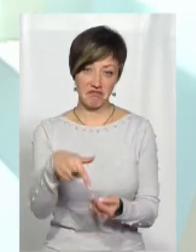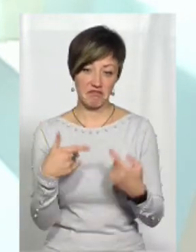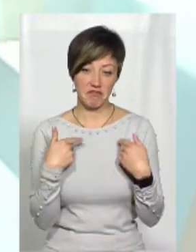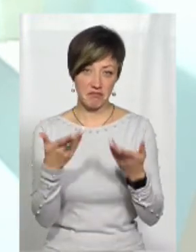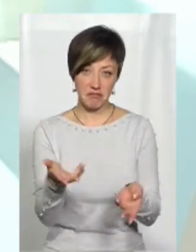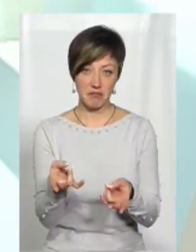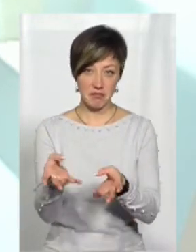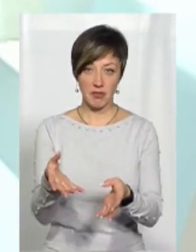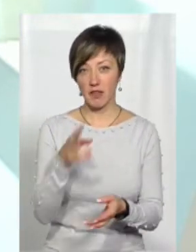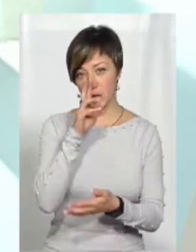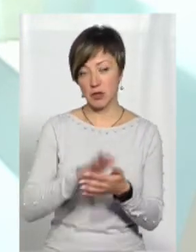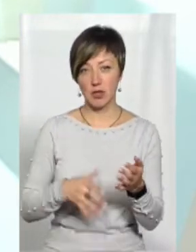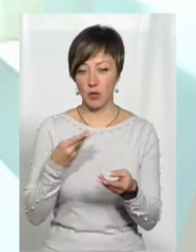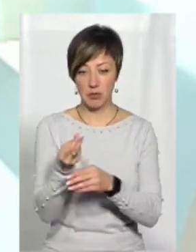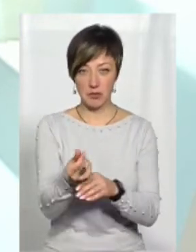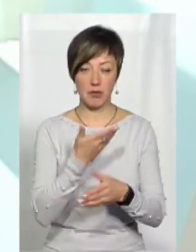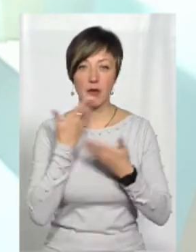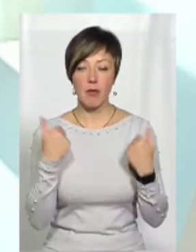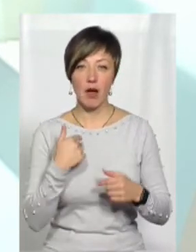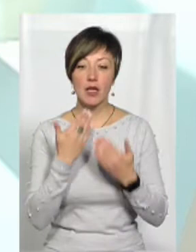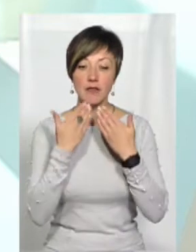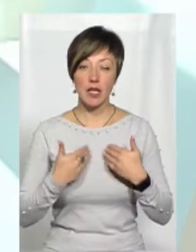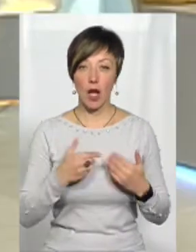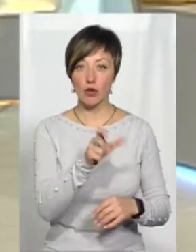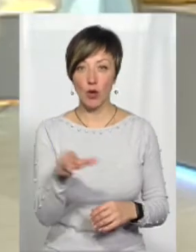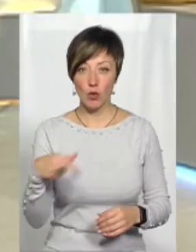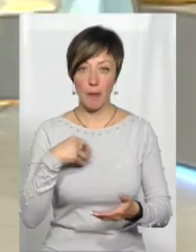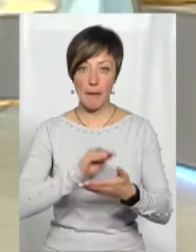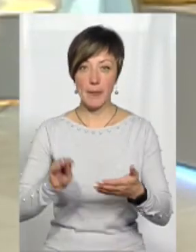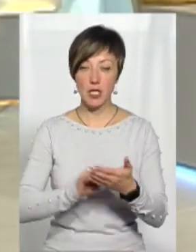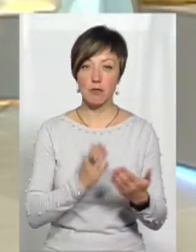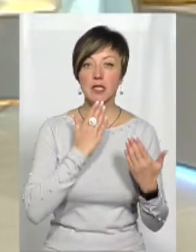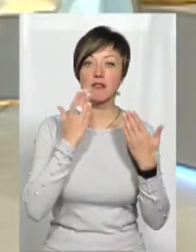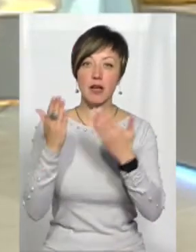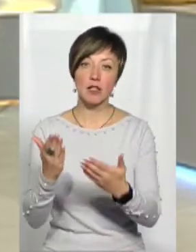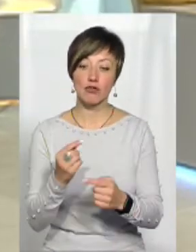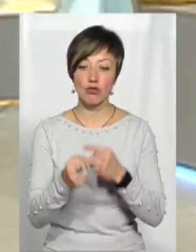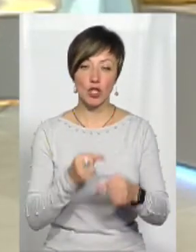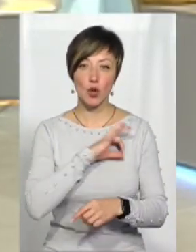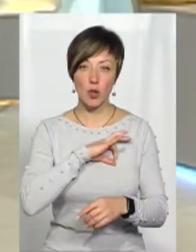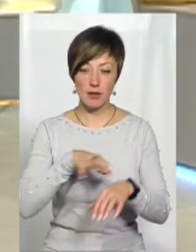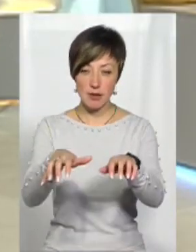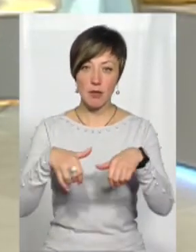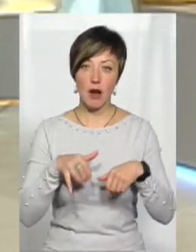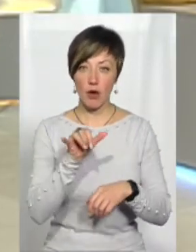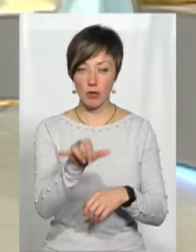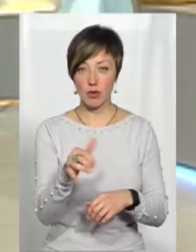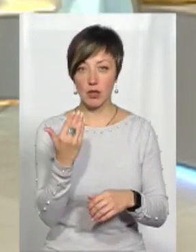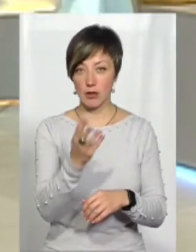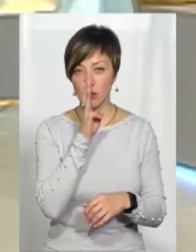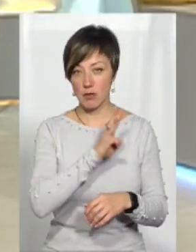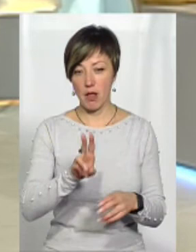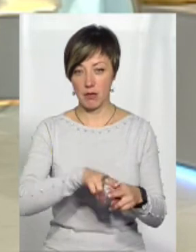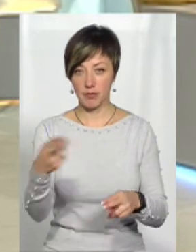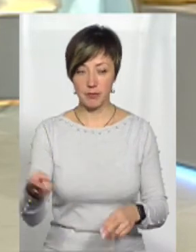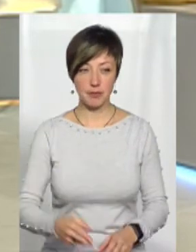підійшли, вибачайте, і грошей не платять. І потім до нас ці люди звертаються, ми пишемо звернення через юристів і відбиваємо в них навіть ті заробітну